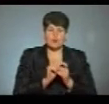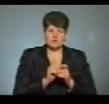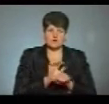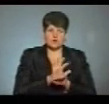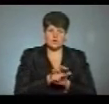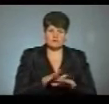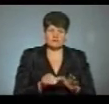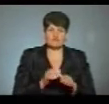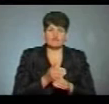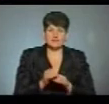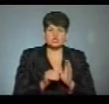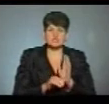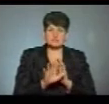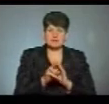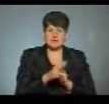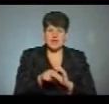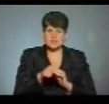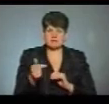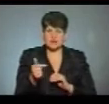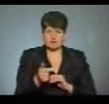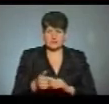майже 65 мільярдів гривень.